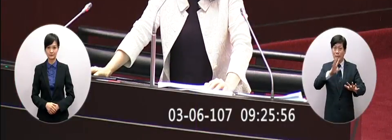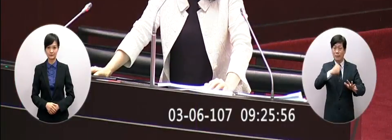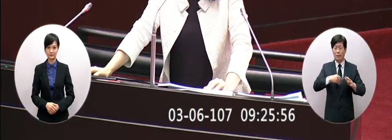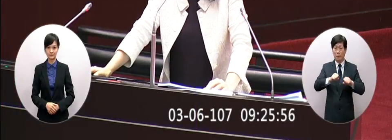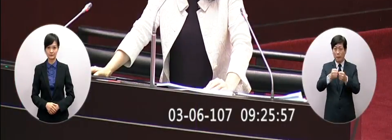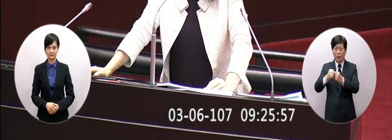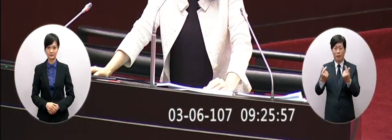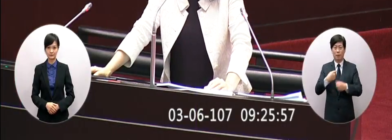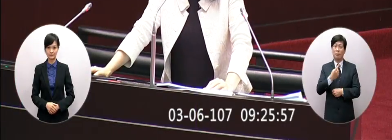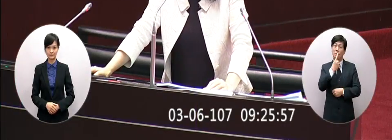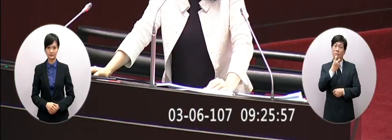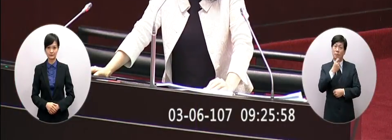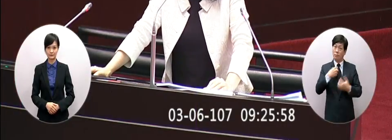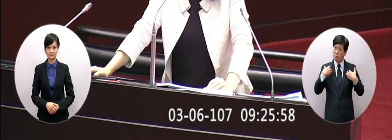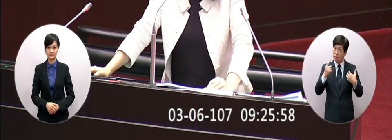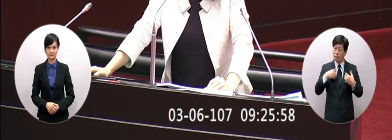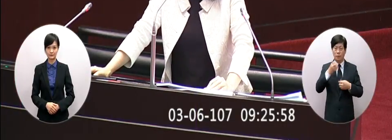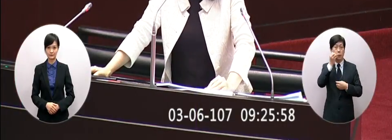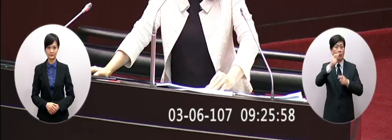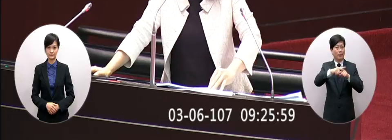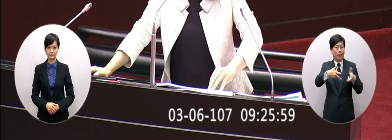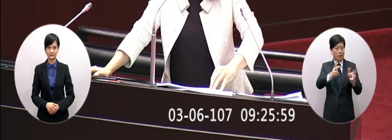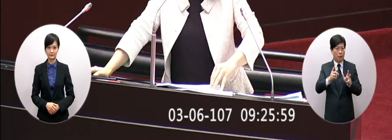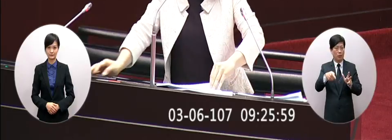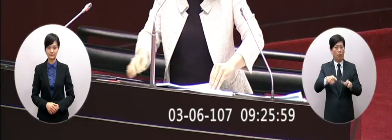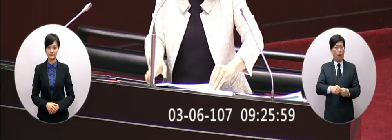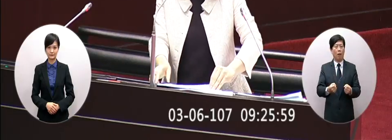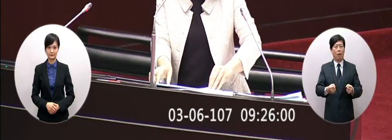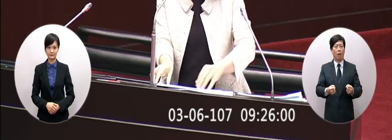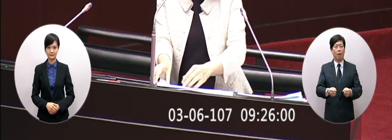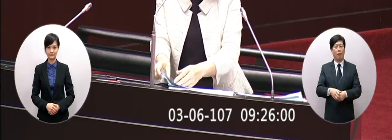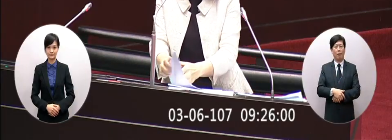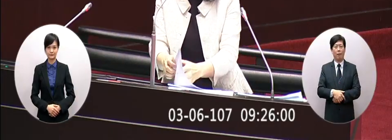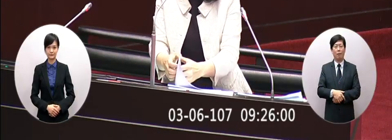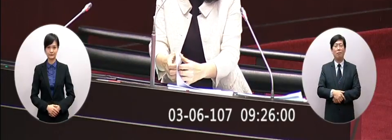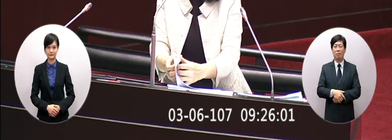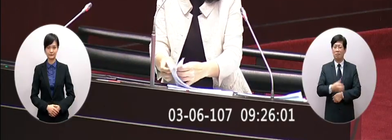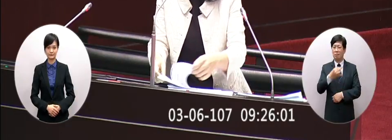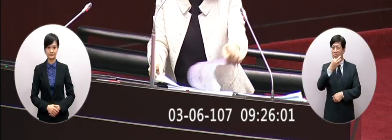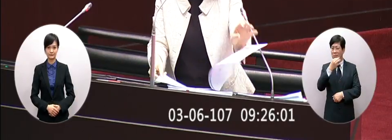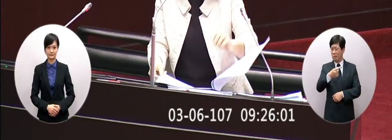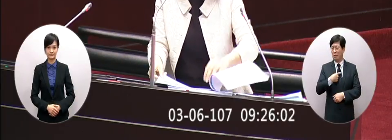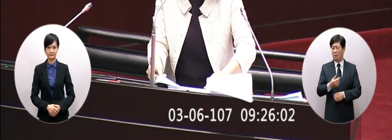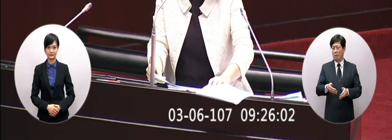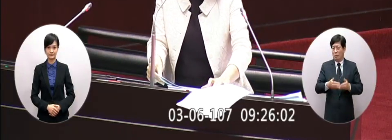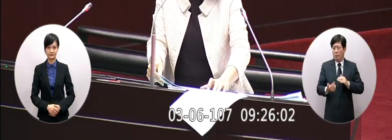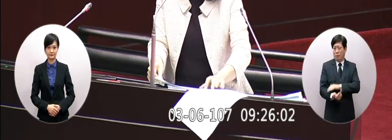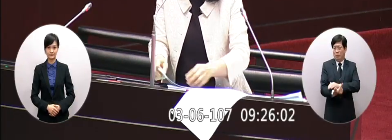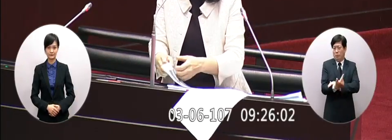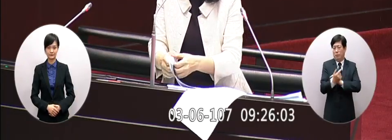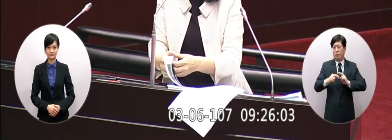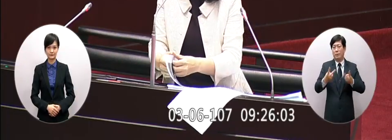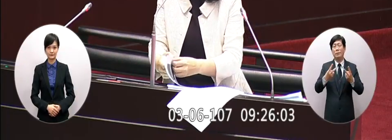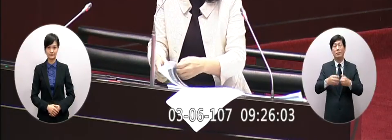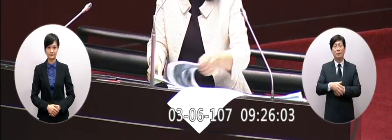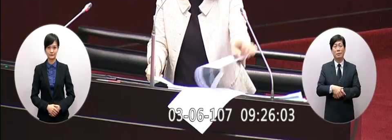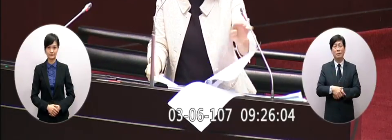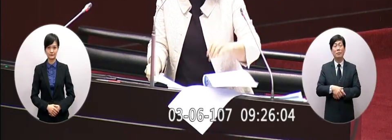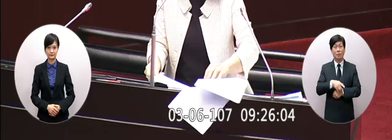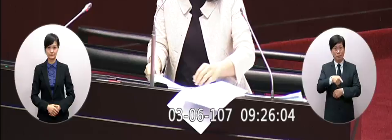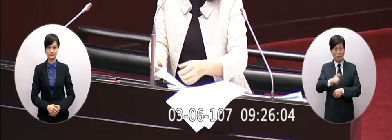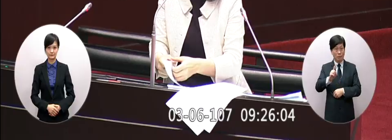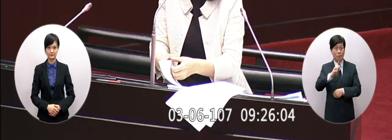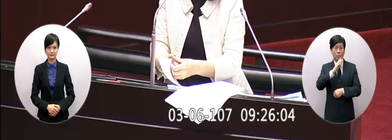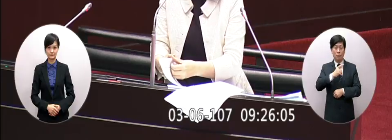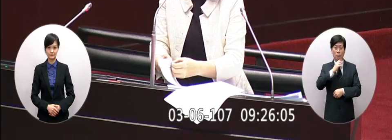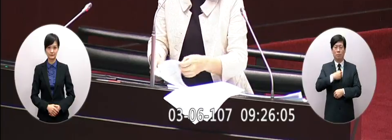损有关于中央的部分，就是我们花莲大桥。好，花莲大桥的部分可能急需要改建哦。第一个，花莲大桥呢，它